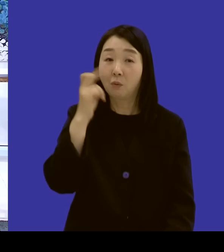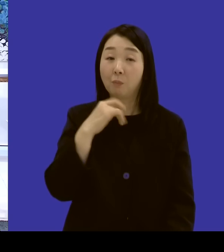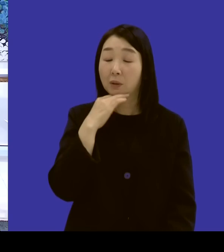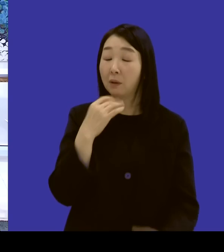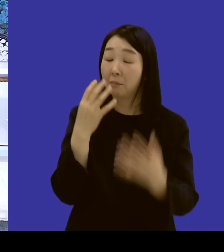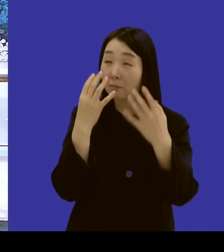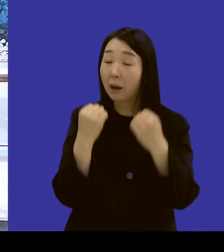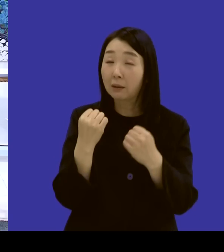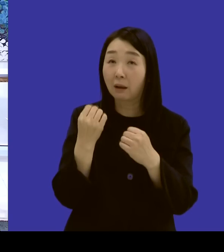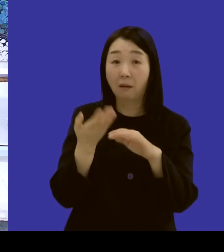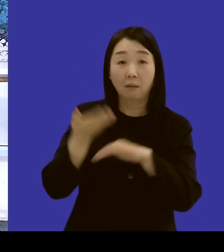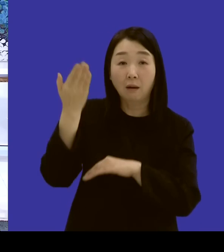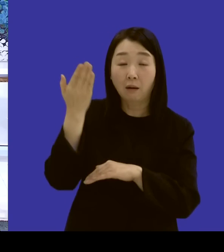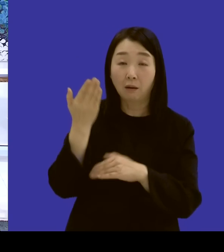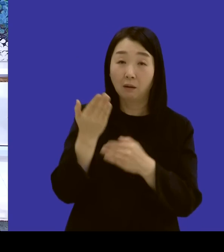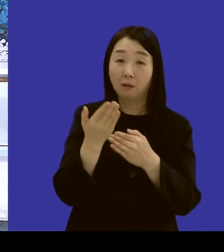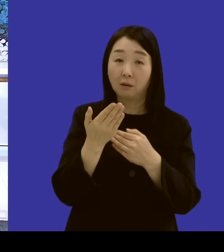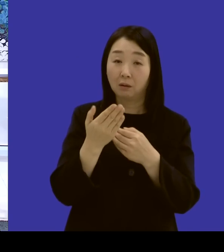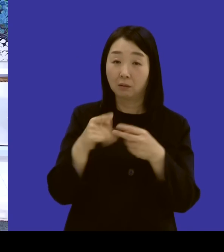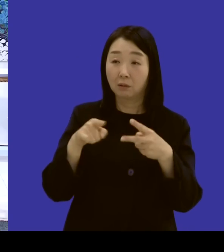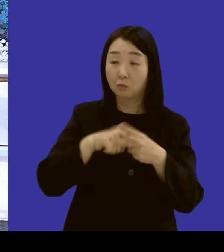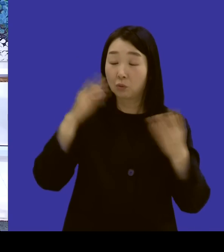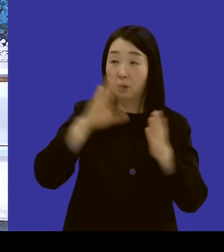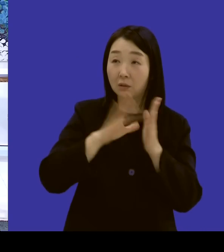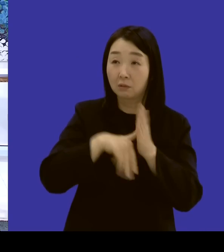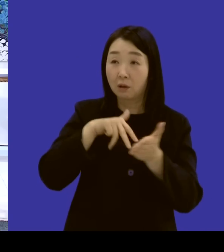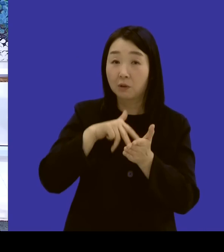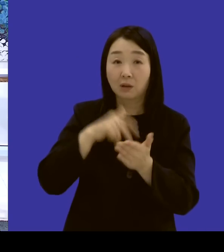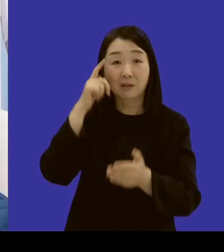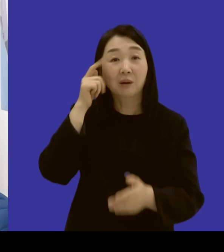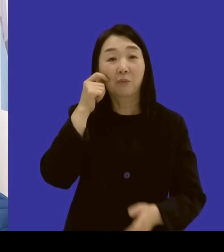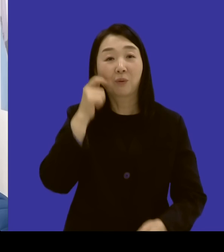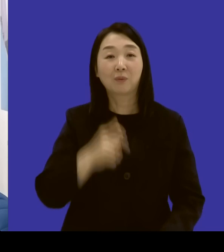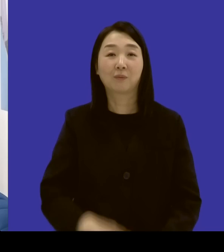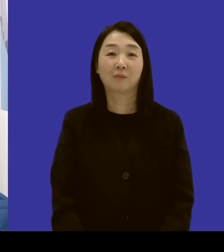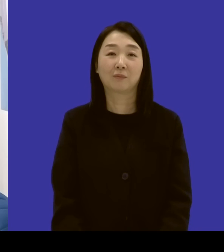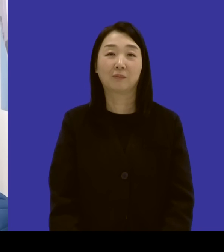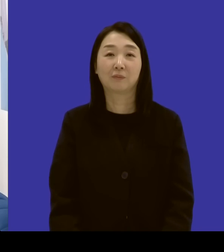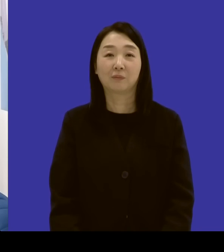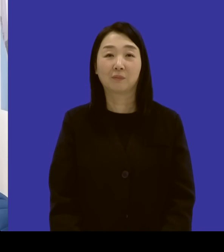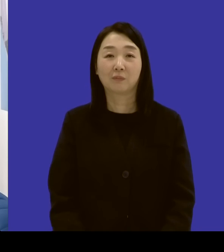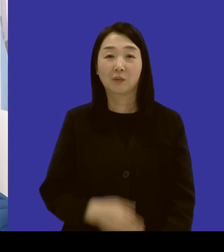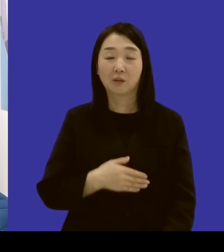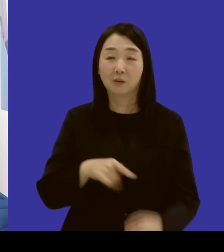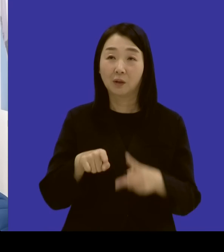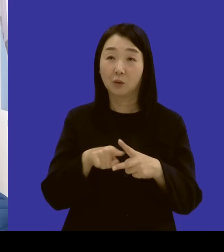엄청 났는데 초등학생으로서는 그걸 전혀 생각을 못했거든요. 네. 근데 저는